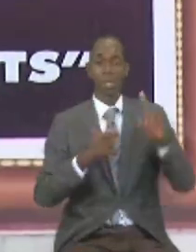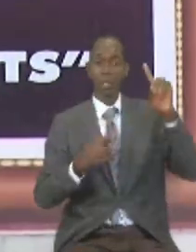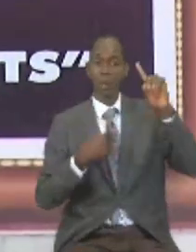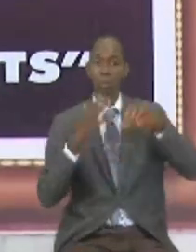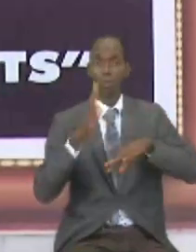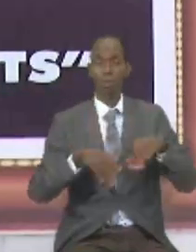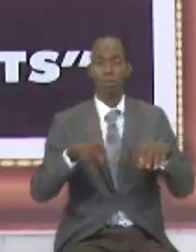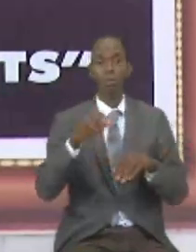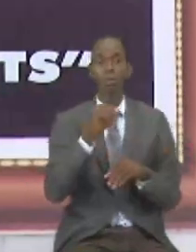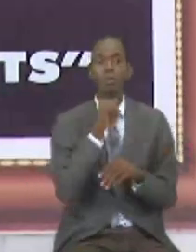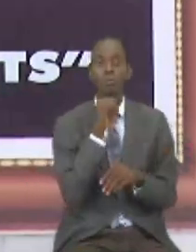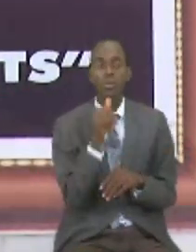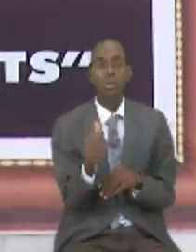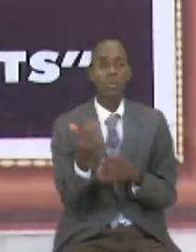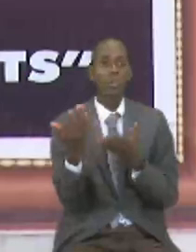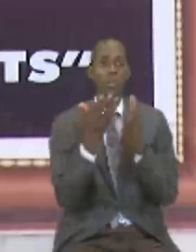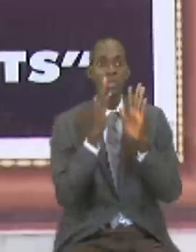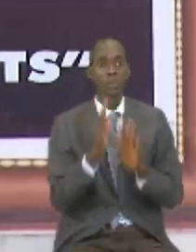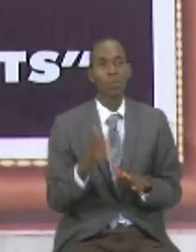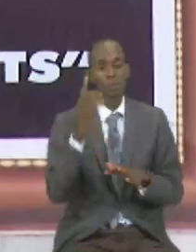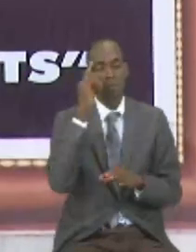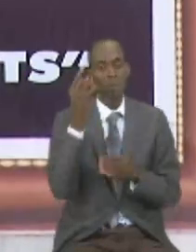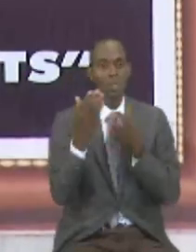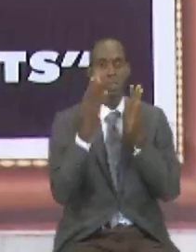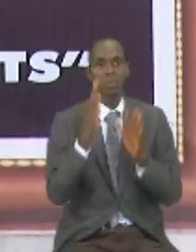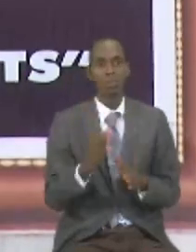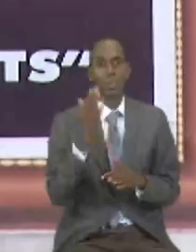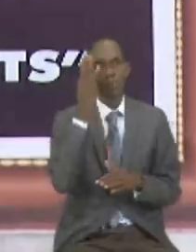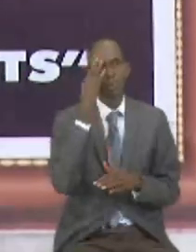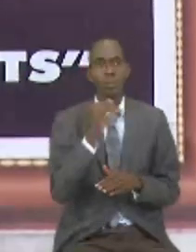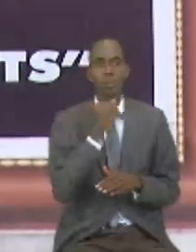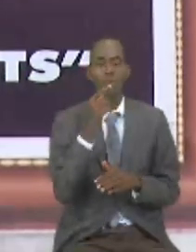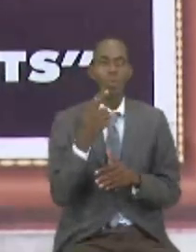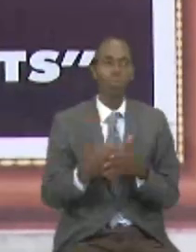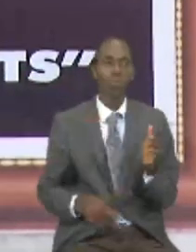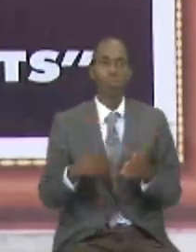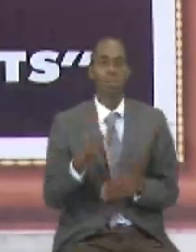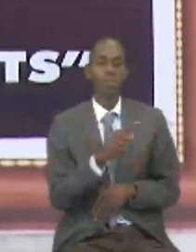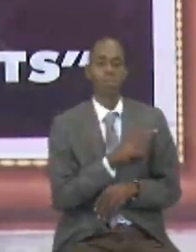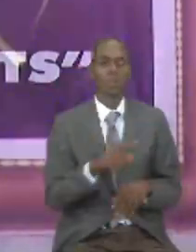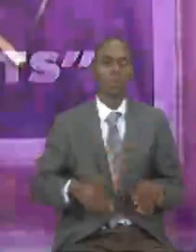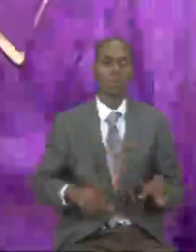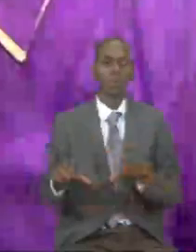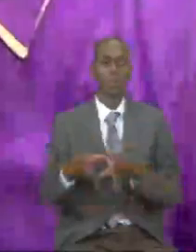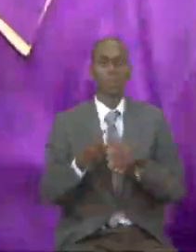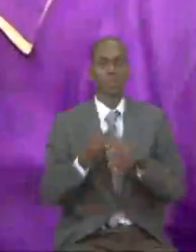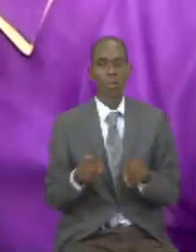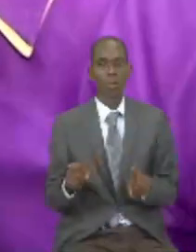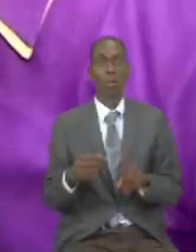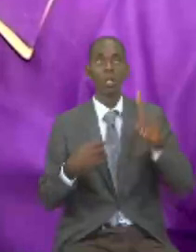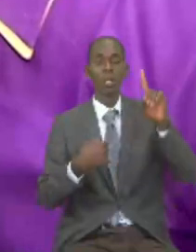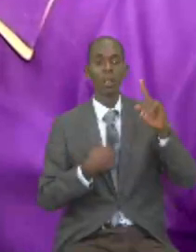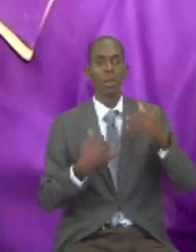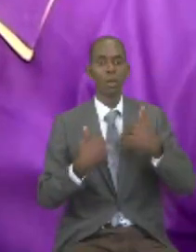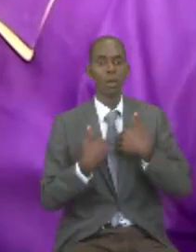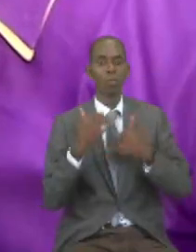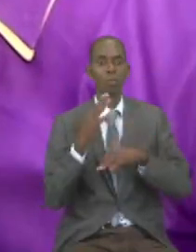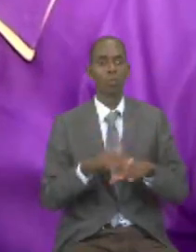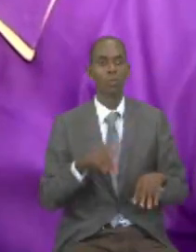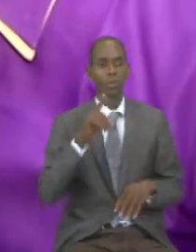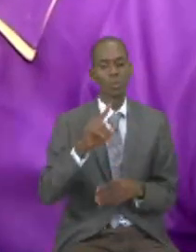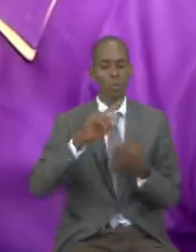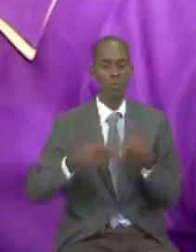plus serviteur parce que le serviteur ne sait pas ce que fait son maître. Mais je vous